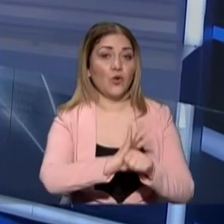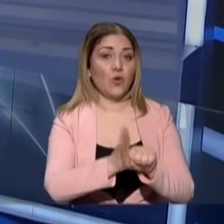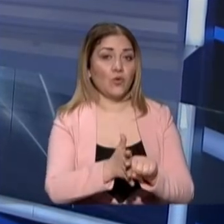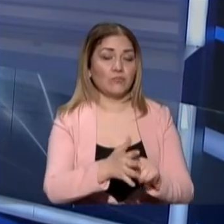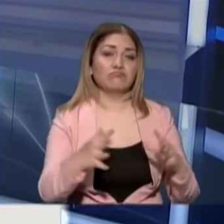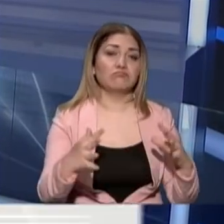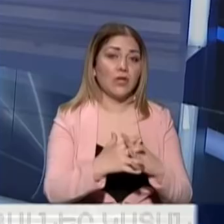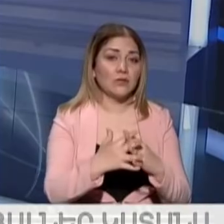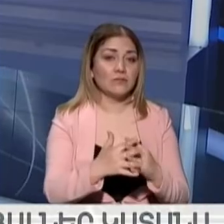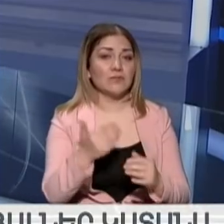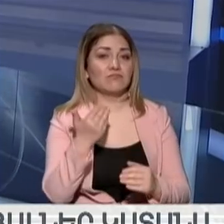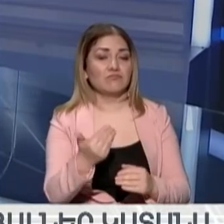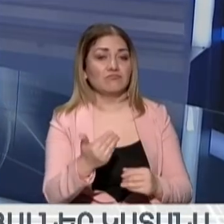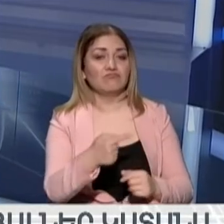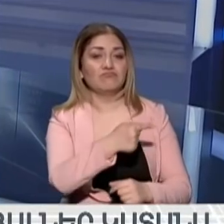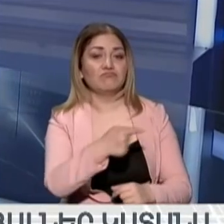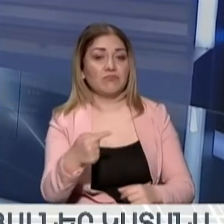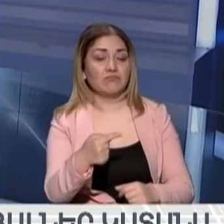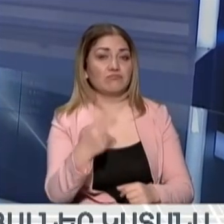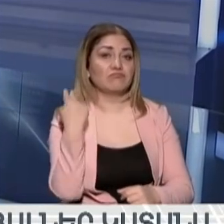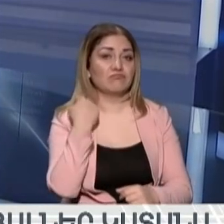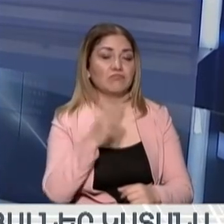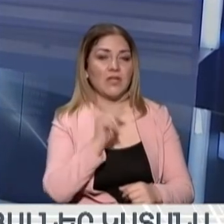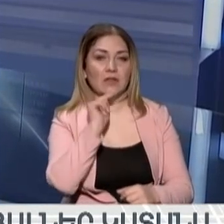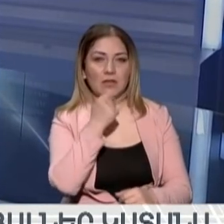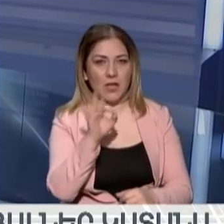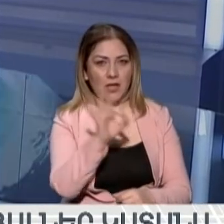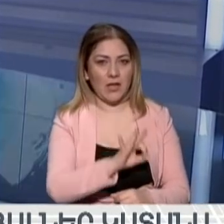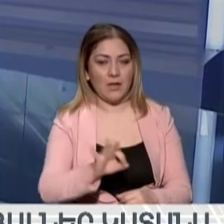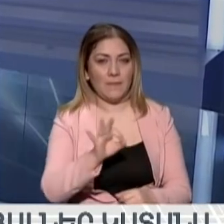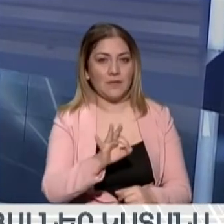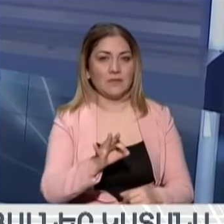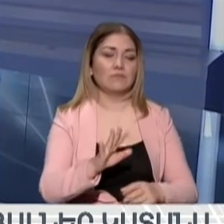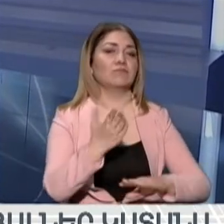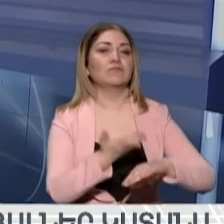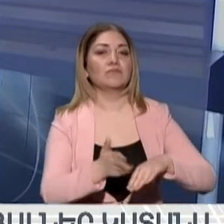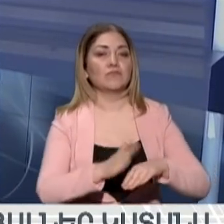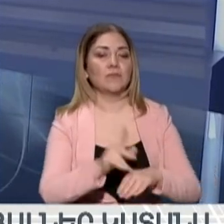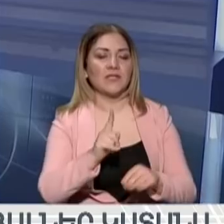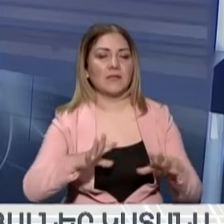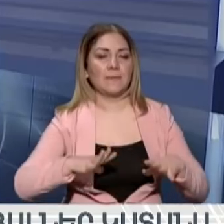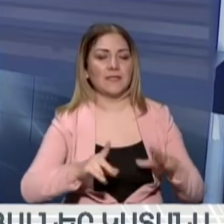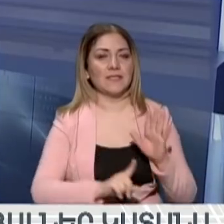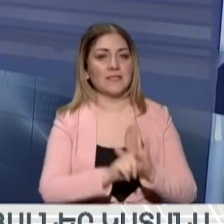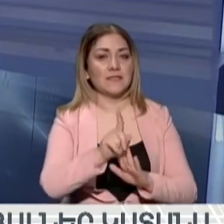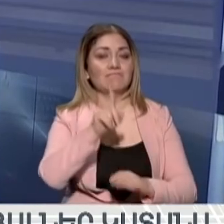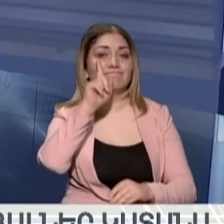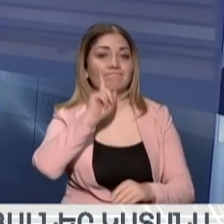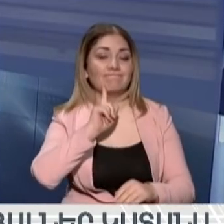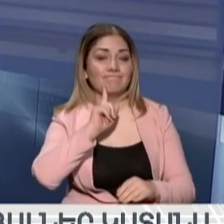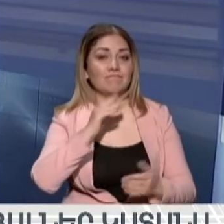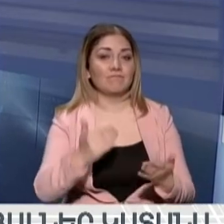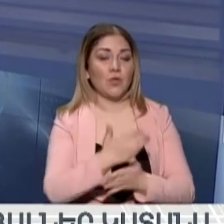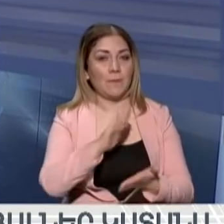Կորոնավիրուսն ու պատերազմը իրենց բացասական հետքը թողեցին նաև տնտեսության վրա։ Չնայած վարդություններին, բիզնեսը սկսեց հարմարվել ստեղծված